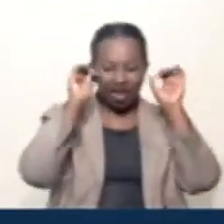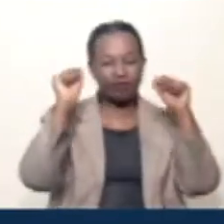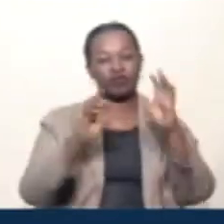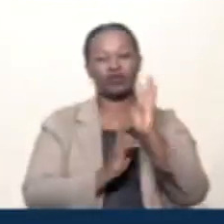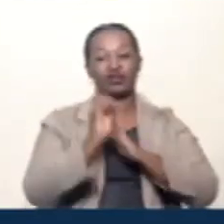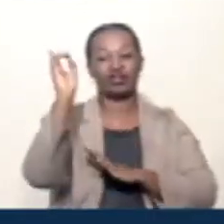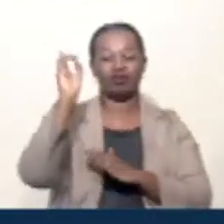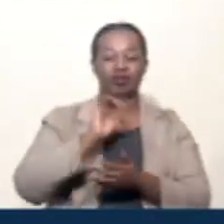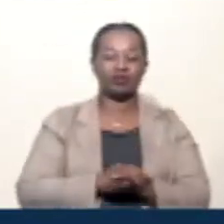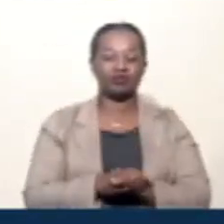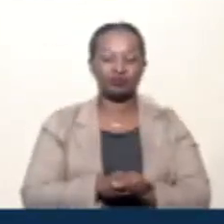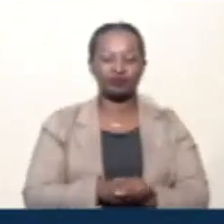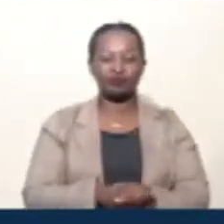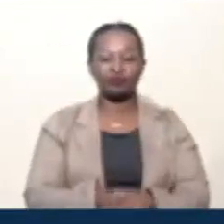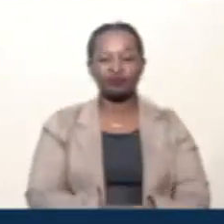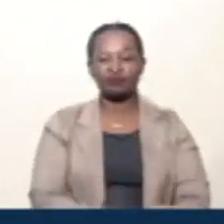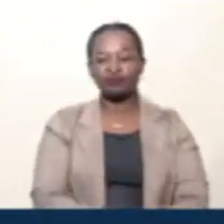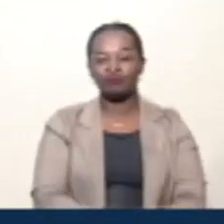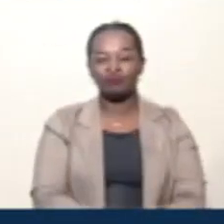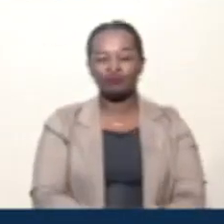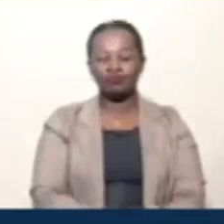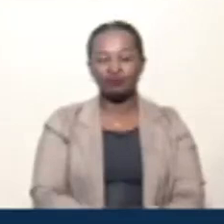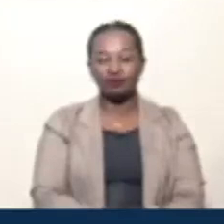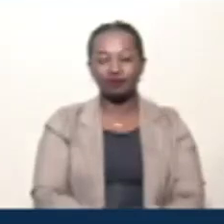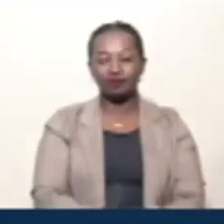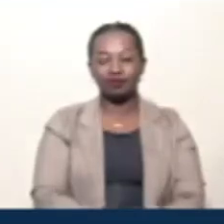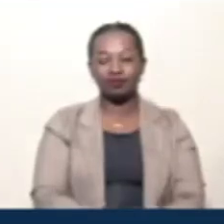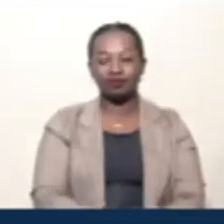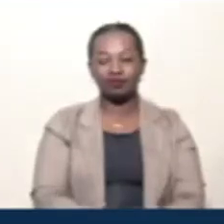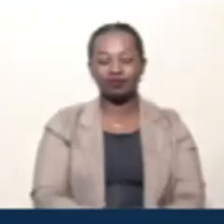kwizamura. Jean Claude Dieyezu I Kigali.